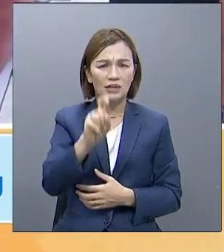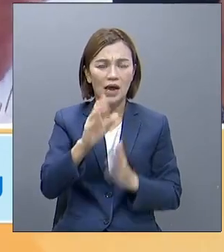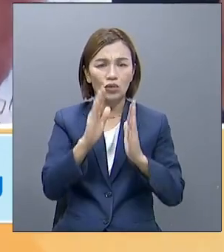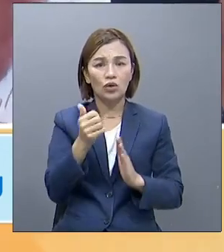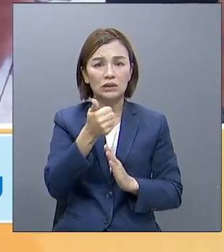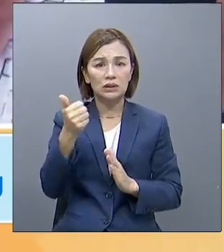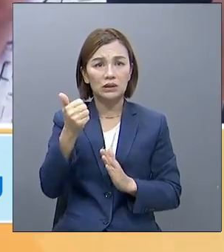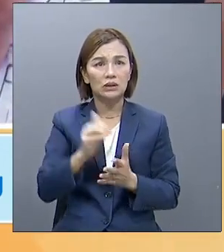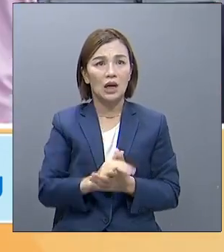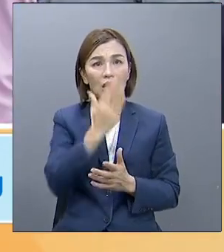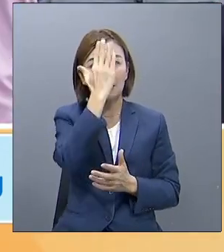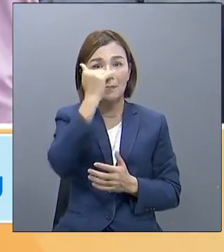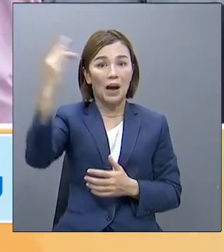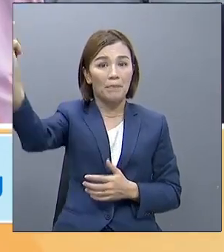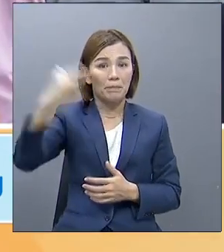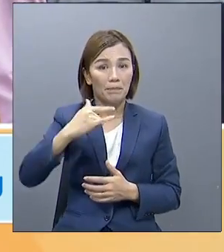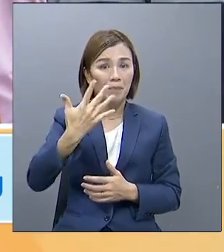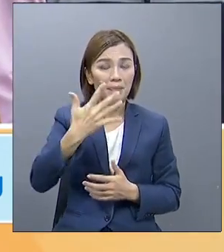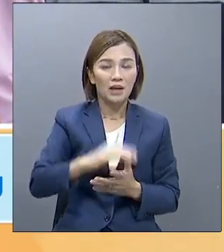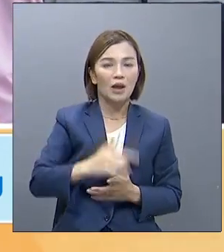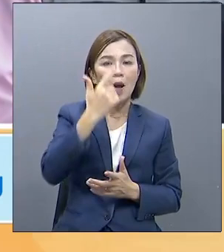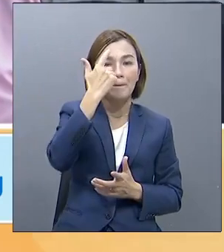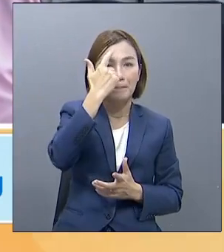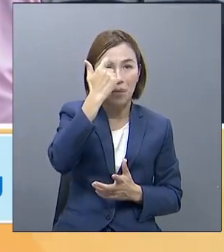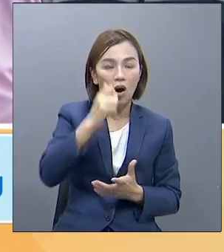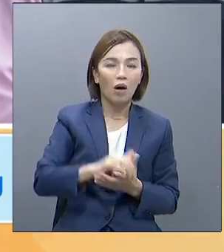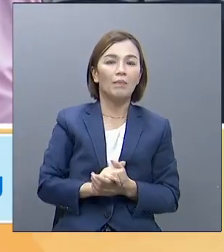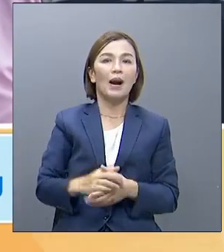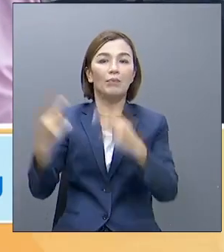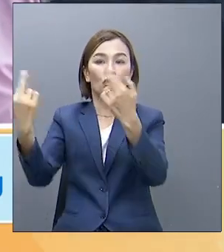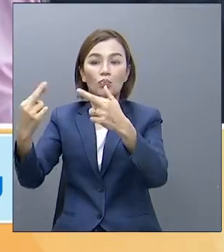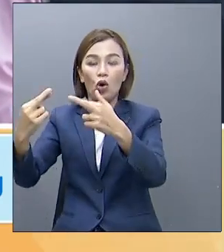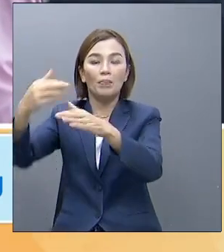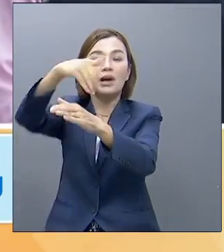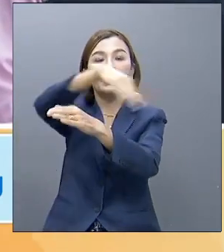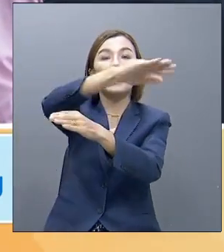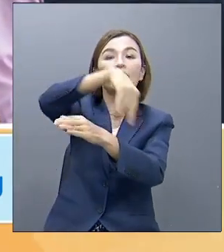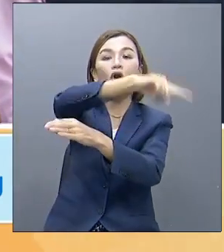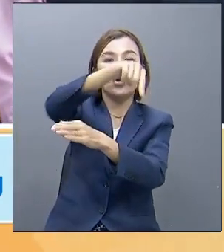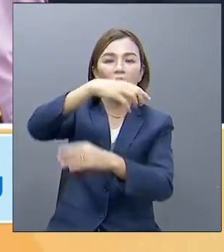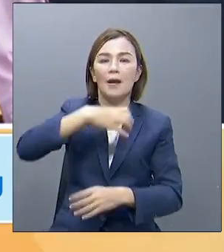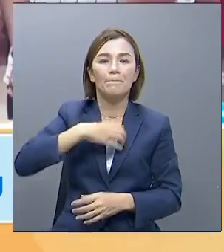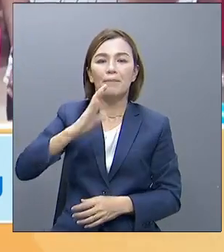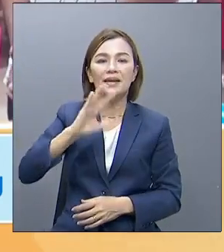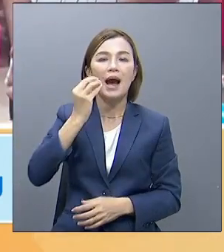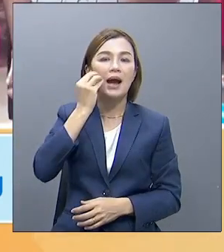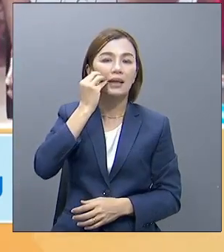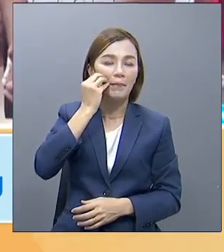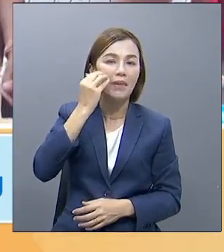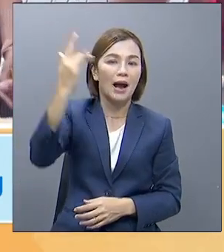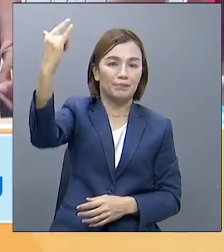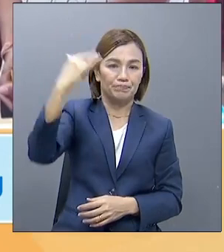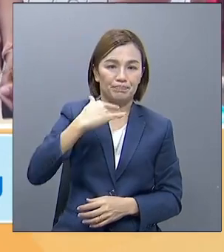ทำไมถึงไม่เดินทางกลับมานะคะเพราะว่าพวกเขาเนี่ยไม่ได้อยู่ในพื้นที่เสี่ยงแล้วก็ไม่ได้มีความประสงค์ที่จะเดินทางกลับมาแล้วก็โช